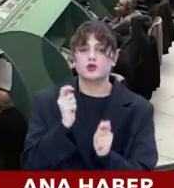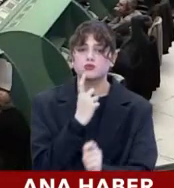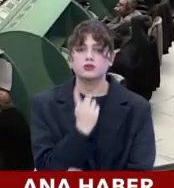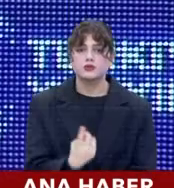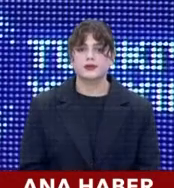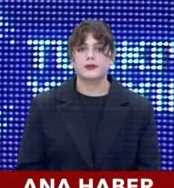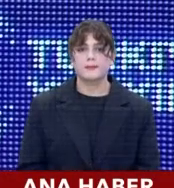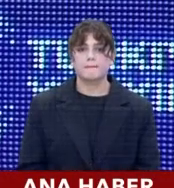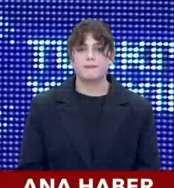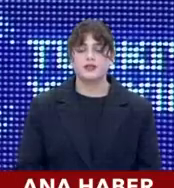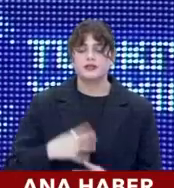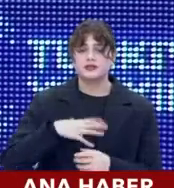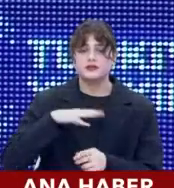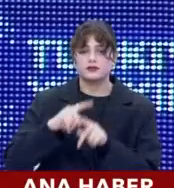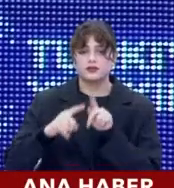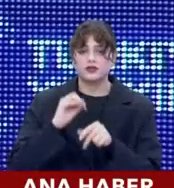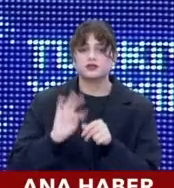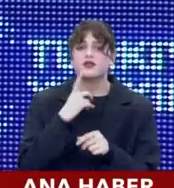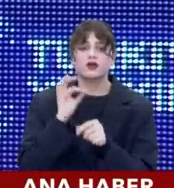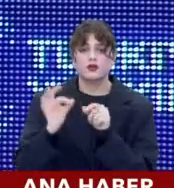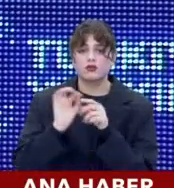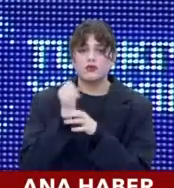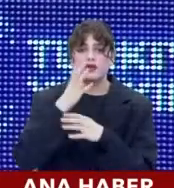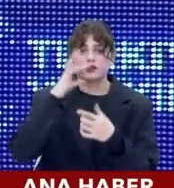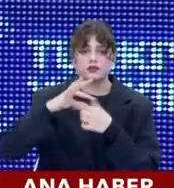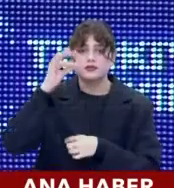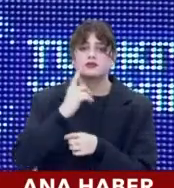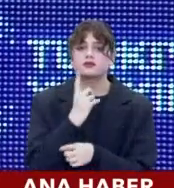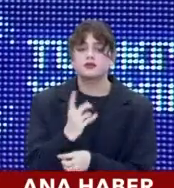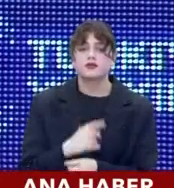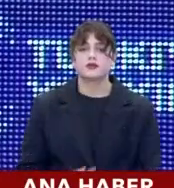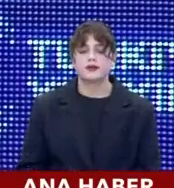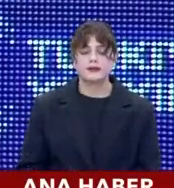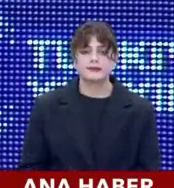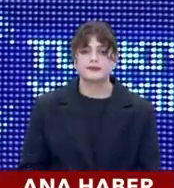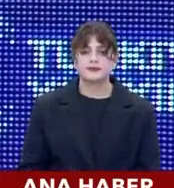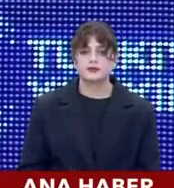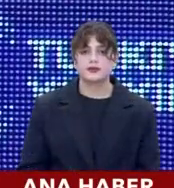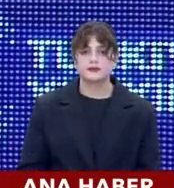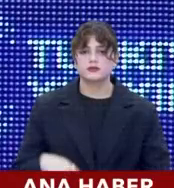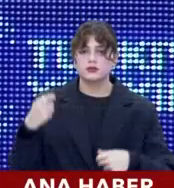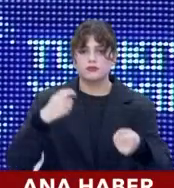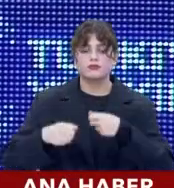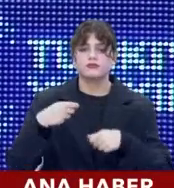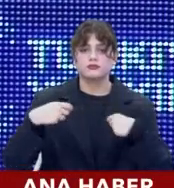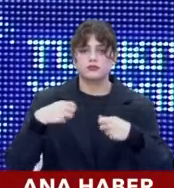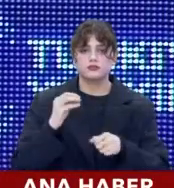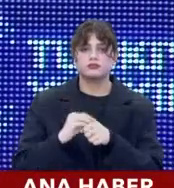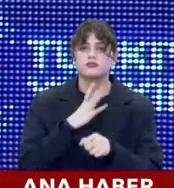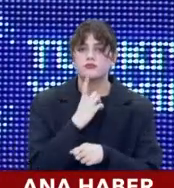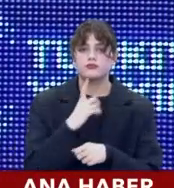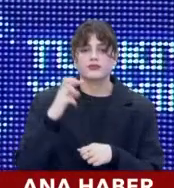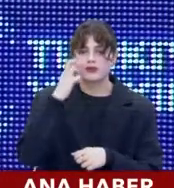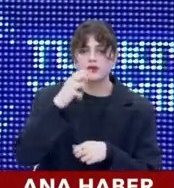altını i̇ster çizdi. İster siyasetçi, ister ekonomist, isterse simsar olsun, sermaye piyasalarını